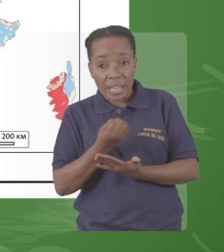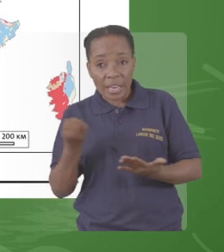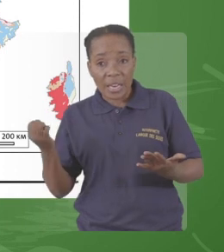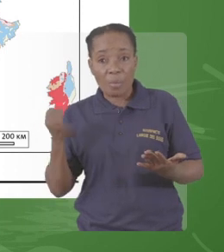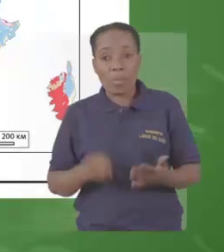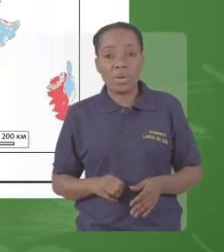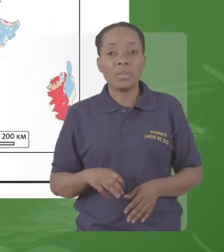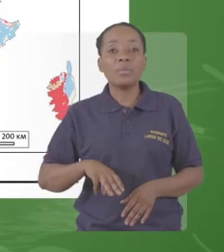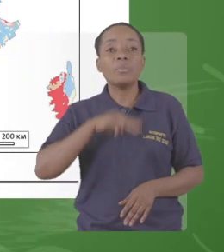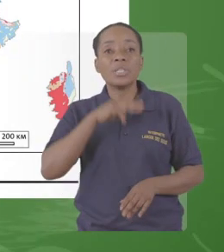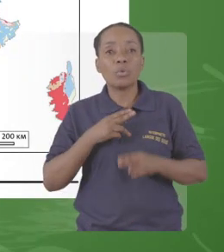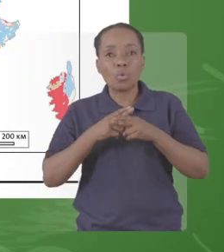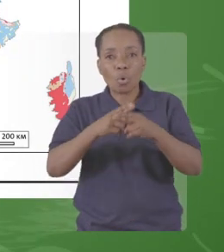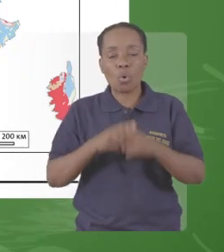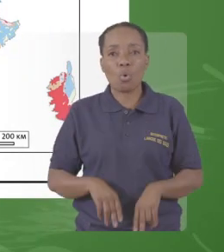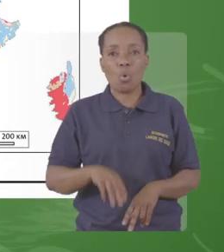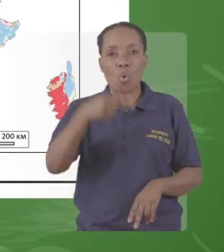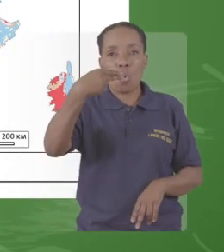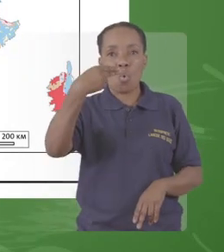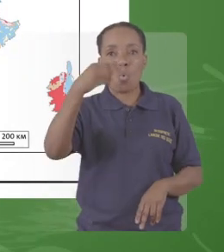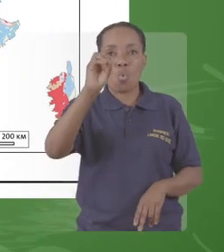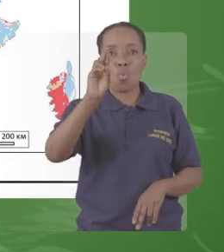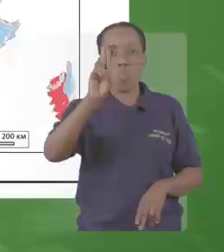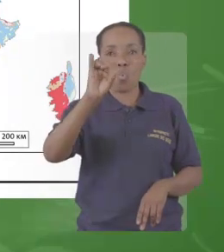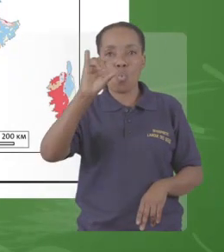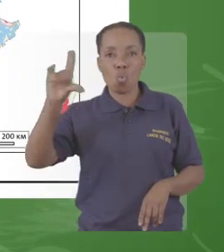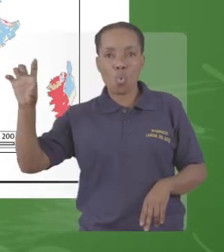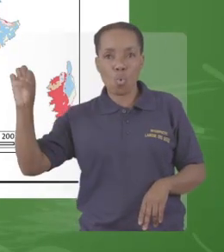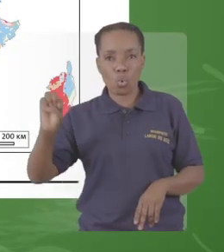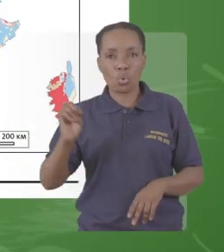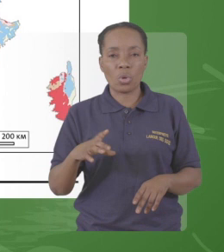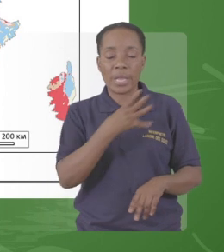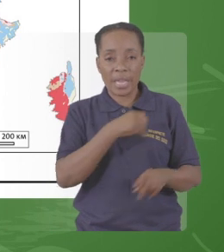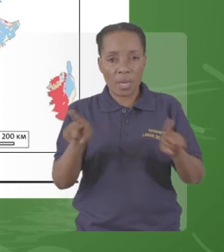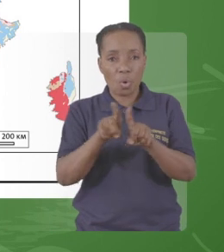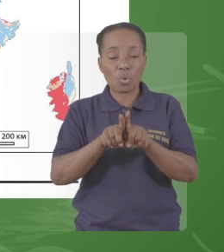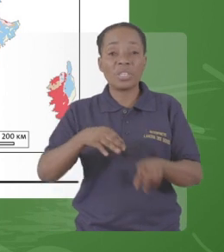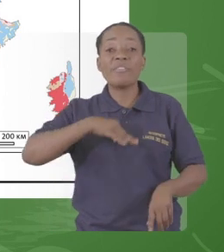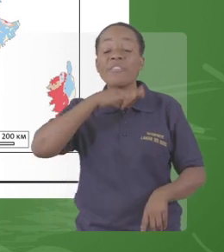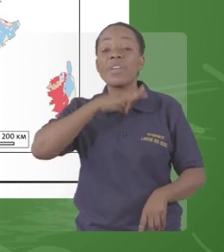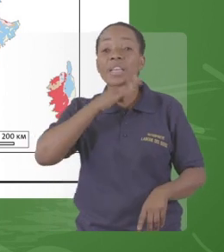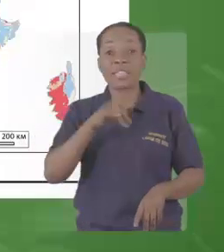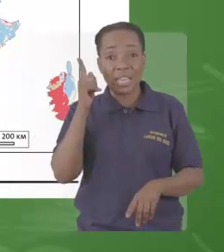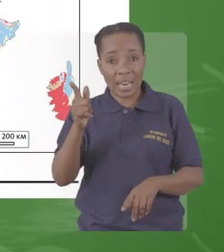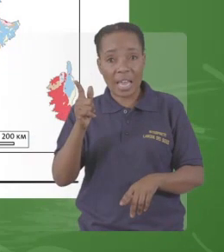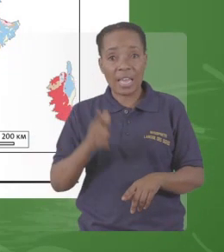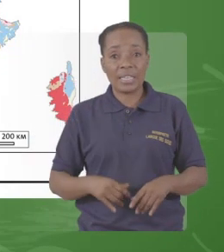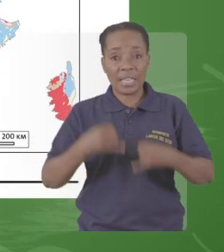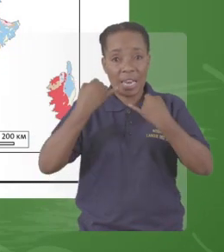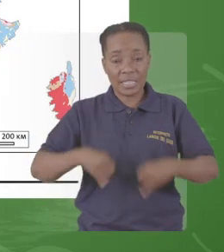houille et de fer. C'est le siège même de l'industrie automobile